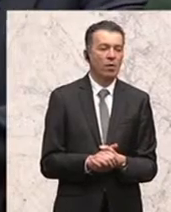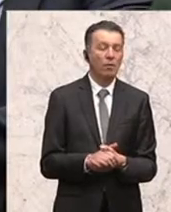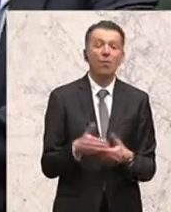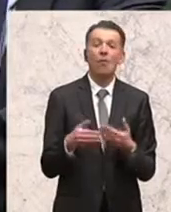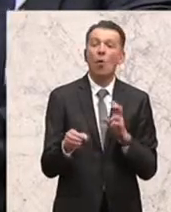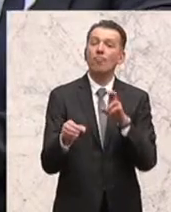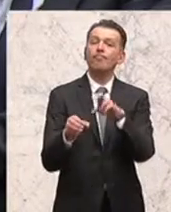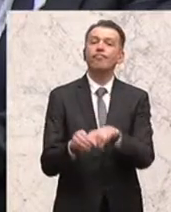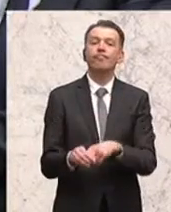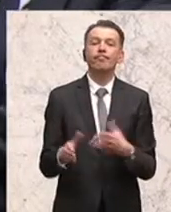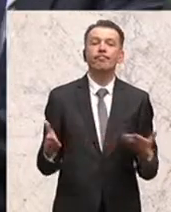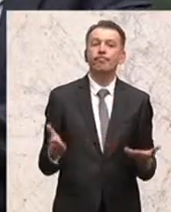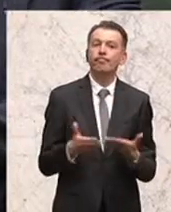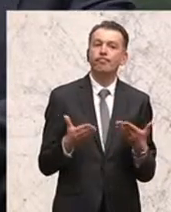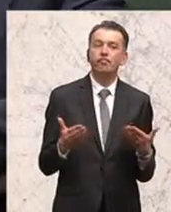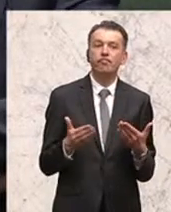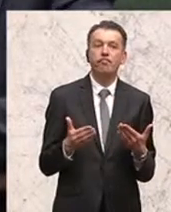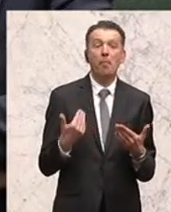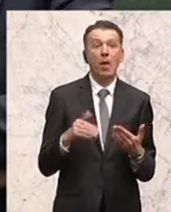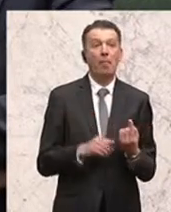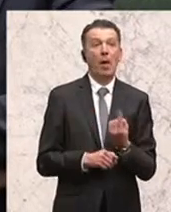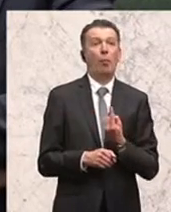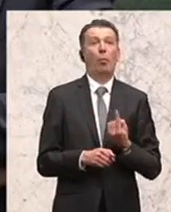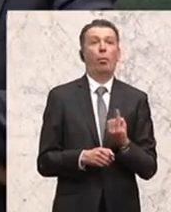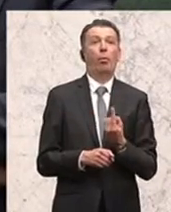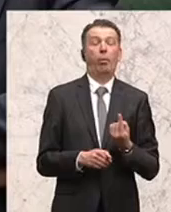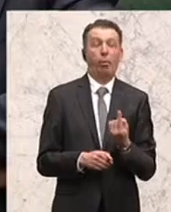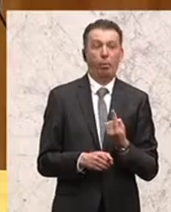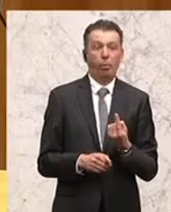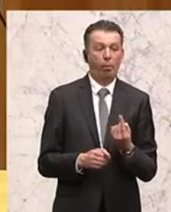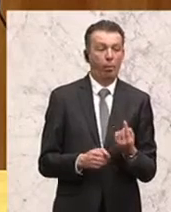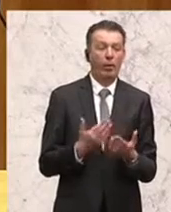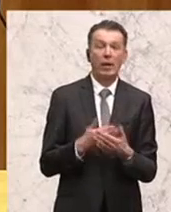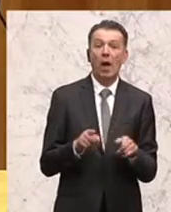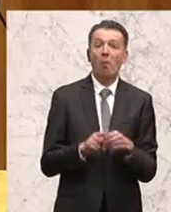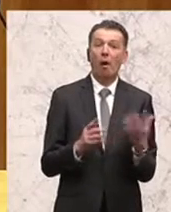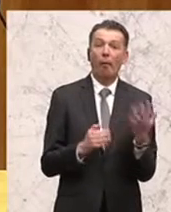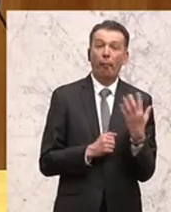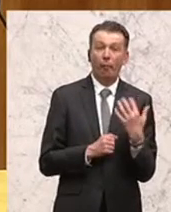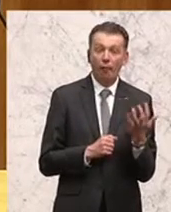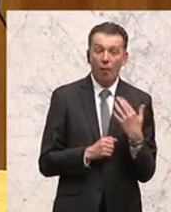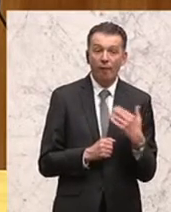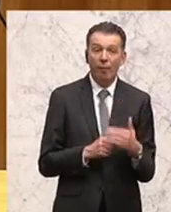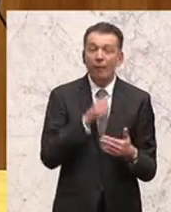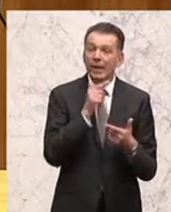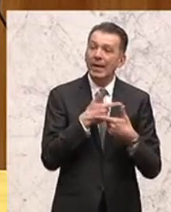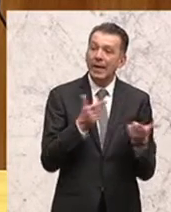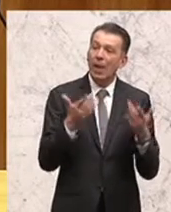diesem Übereinkommen in einer zunehmend isolierten Position und setzte sich auch dem Vorwurf aus, dem